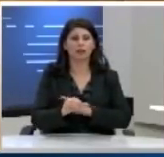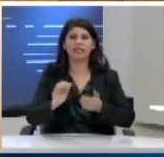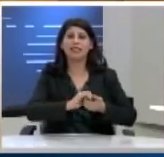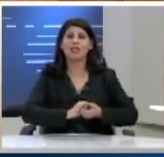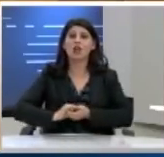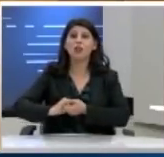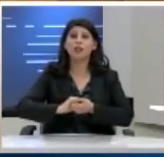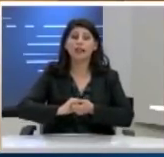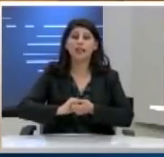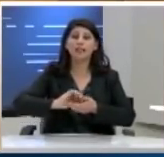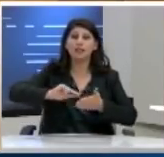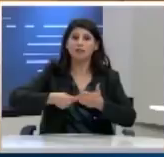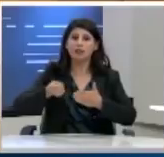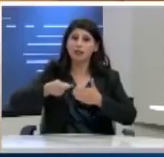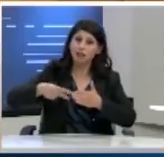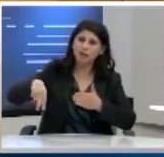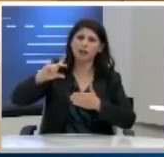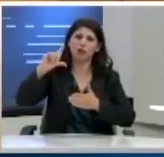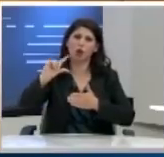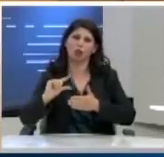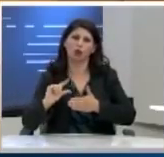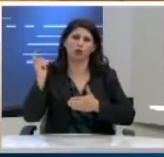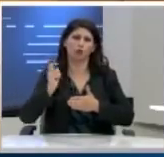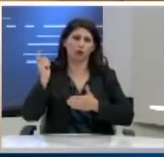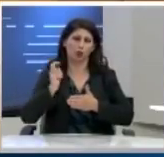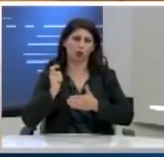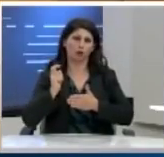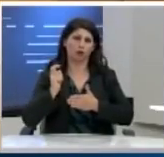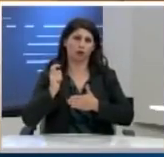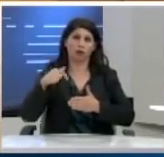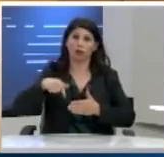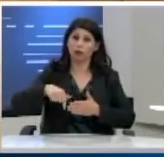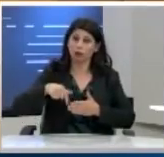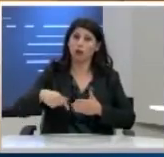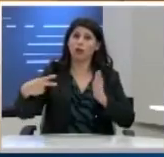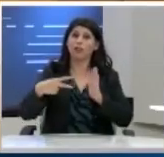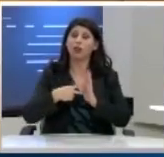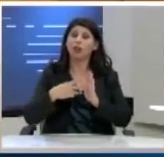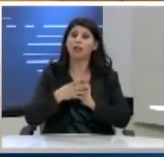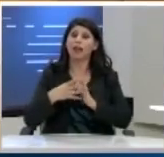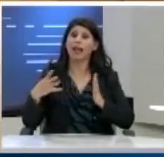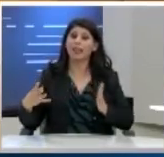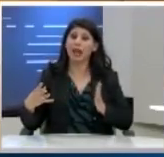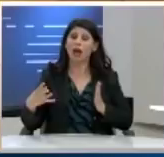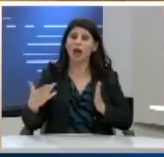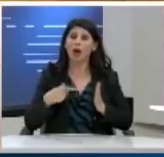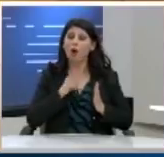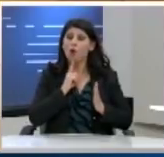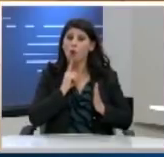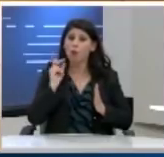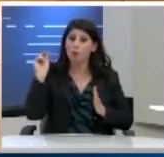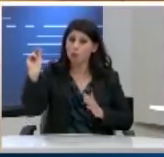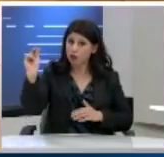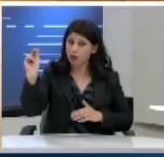συμβάσεις και αυξήθηκε ο κατώτατος μισθός. Τώρα είμαστε στο 2019. Που όπως